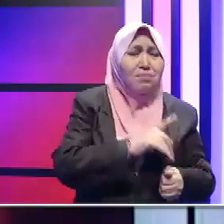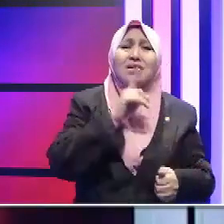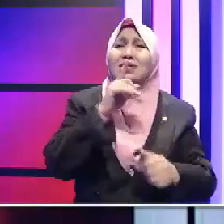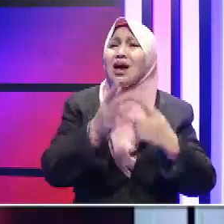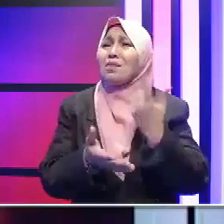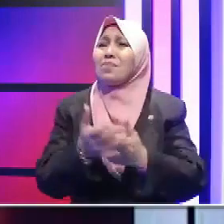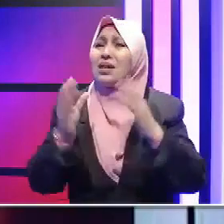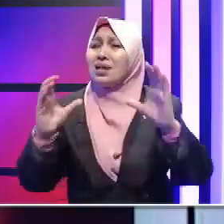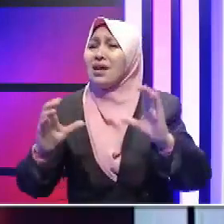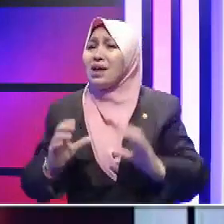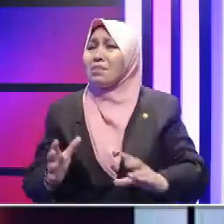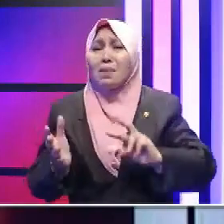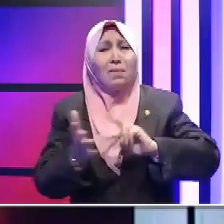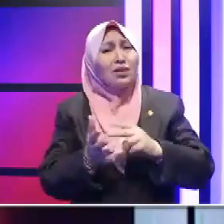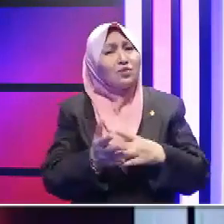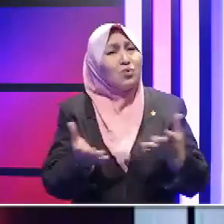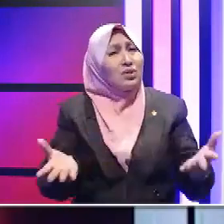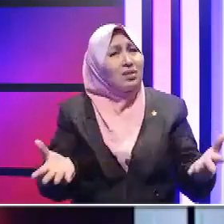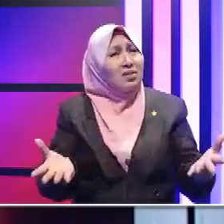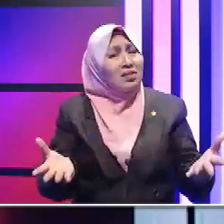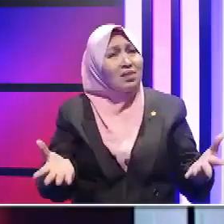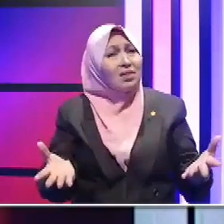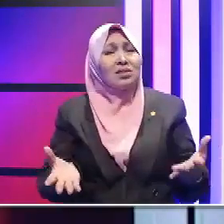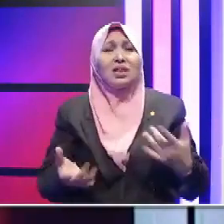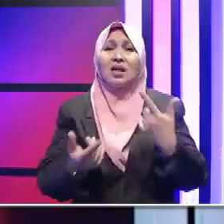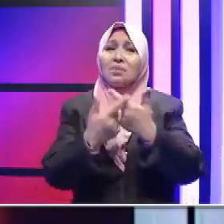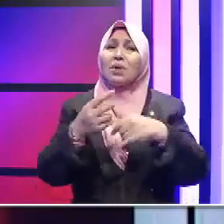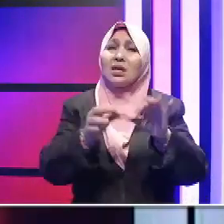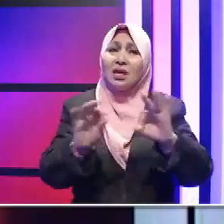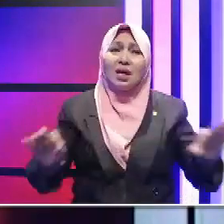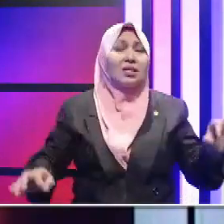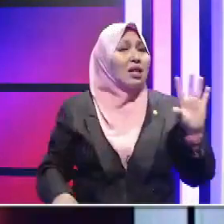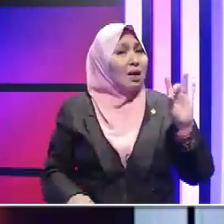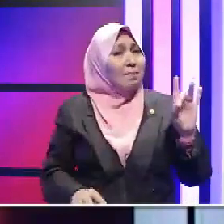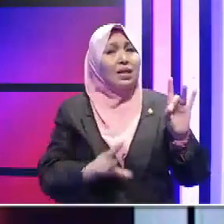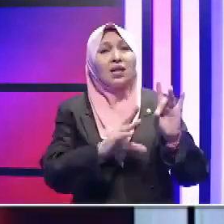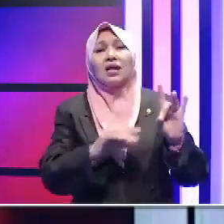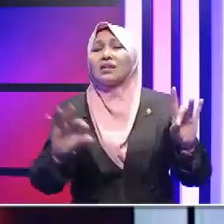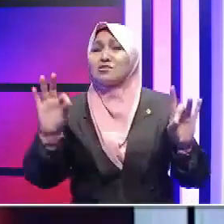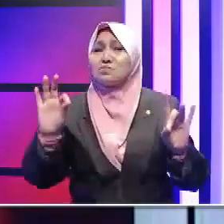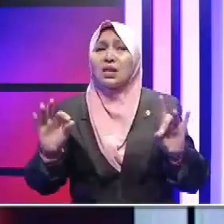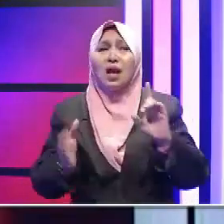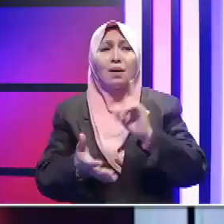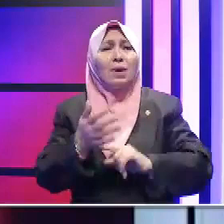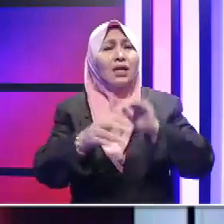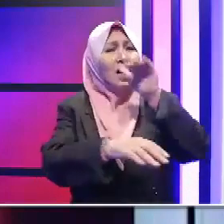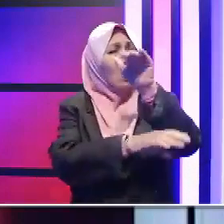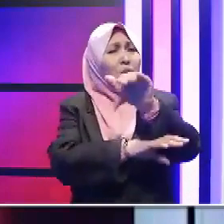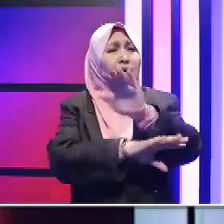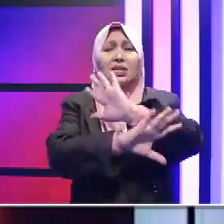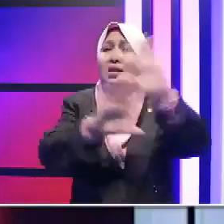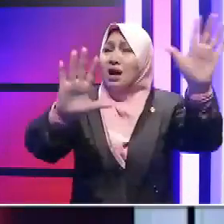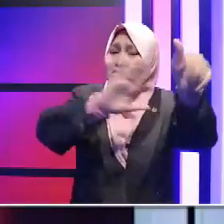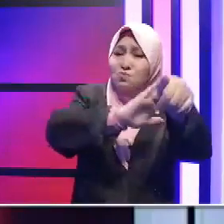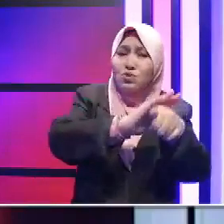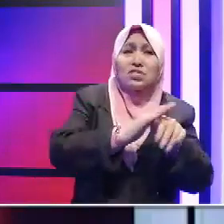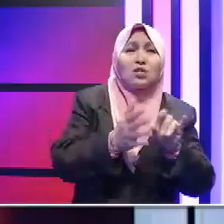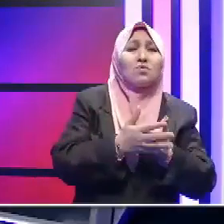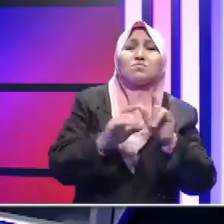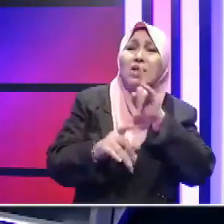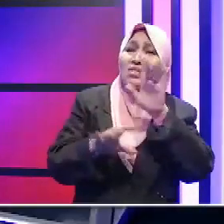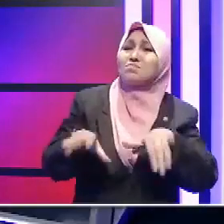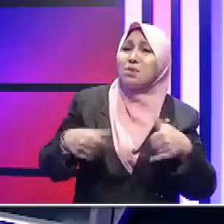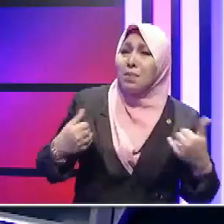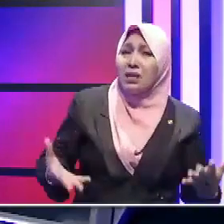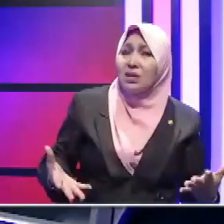apakah kaidah ataupun Apakah maksudnya dimaksudkan daripada ayat yang ke-8 dan ke-9 SM zaman yang tak wasir tidak tersembunyi cuman ingin semuanya